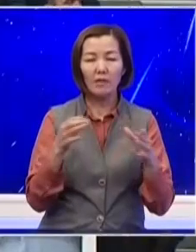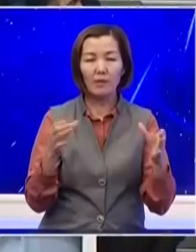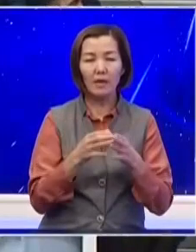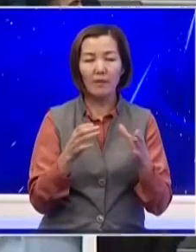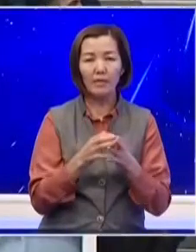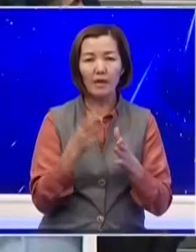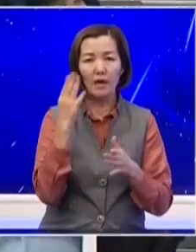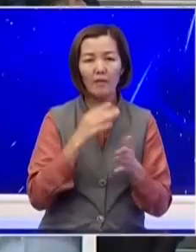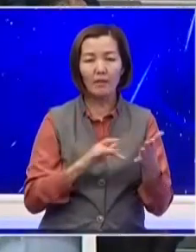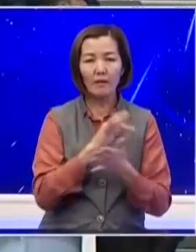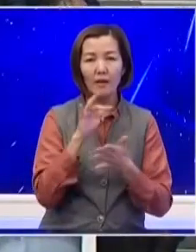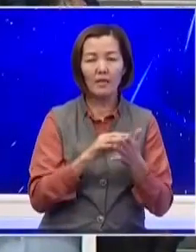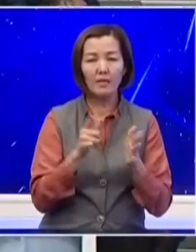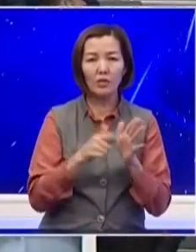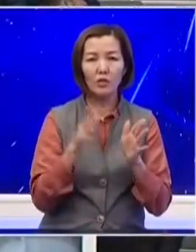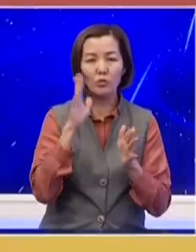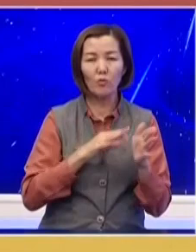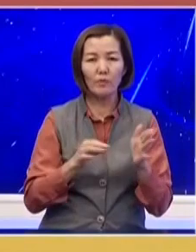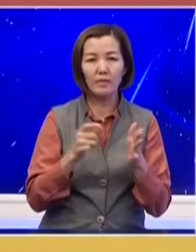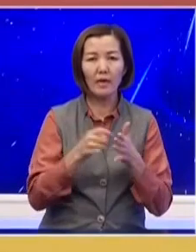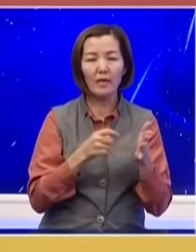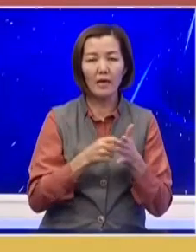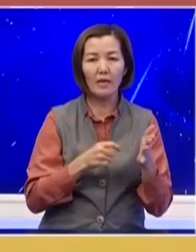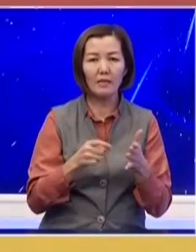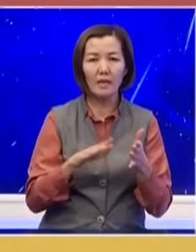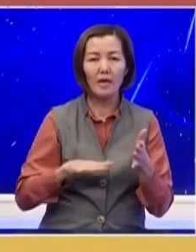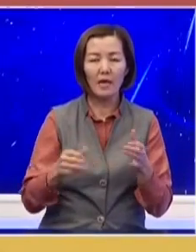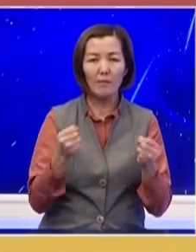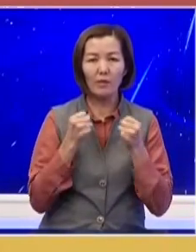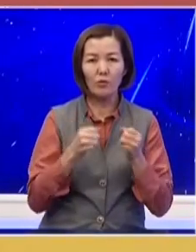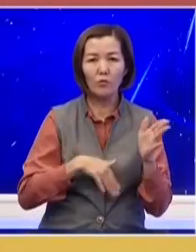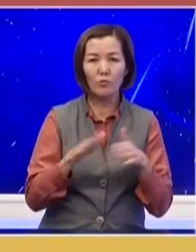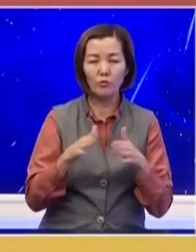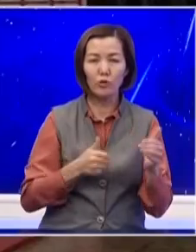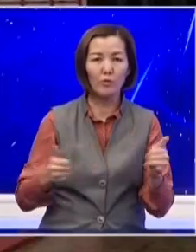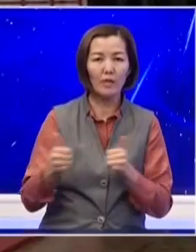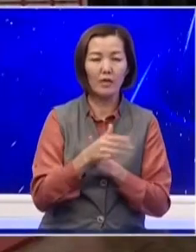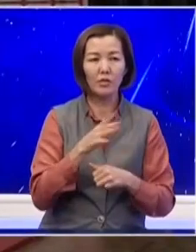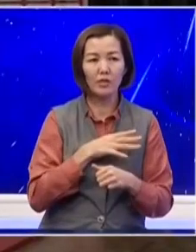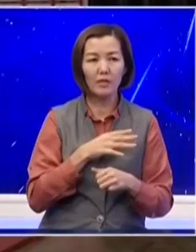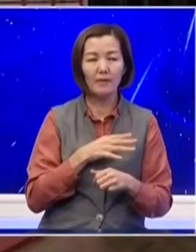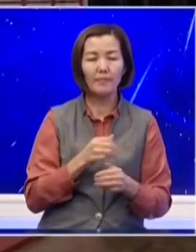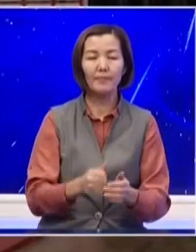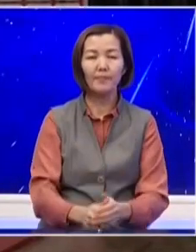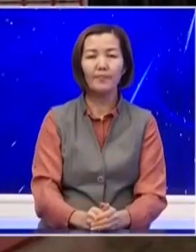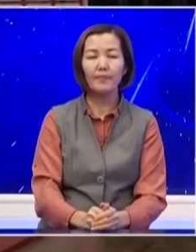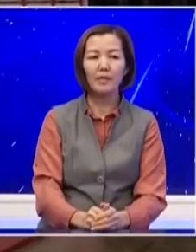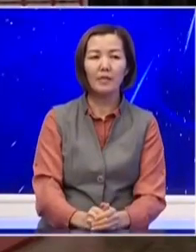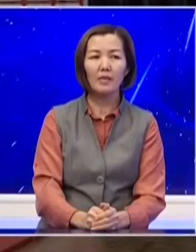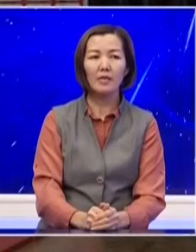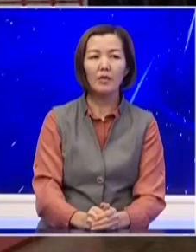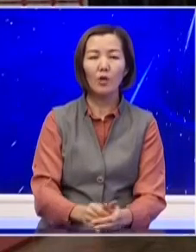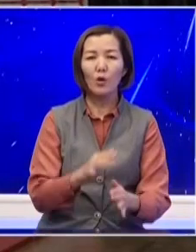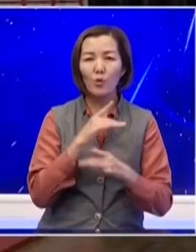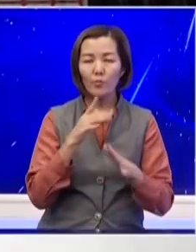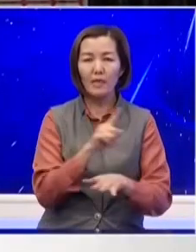есепте Алматы қаласы мен Жетісу облысы және Қарағанды аймағының балуандары үздіктер тізімінде. Осы жерде талай